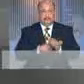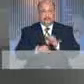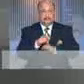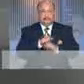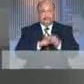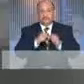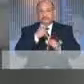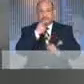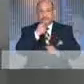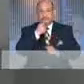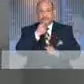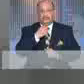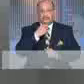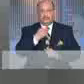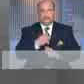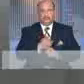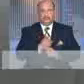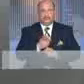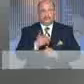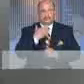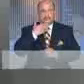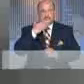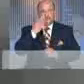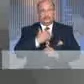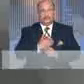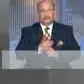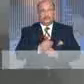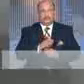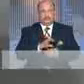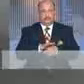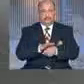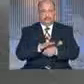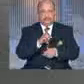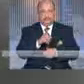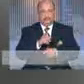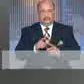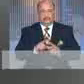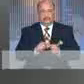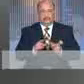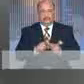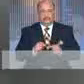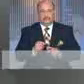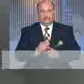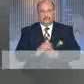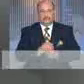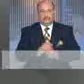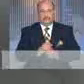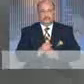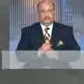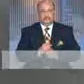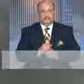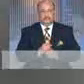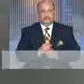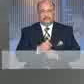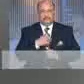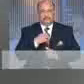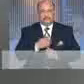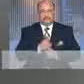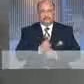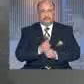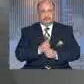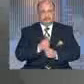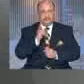تجي على عينك باش تعملها. الحاجة زهرة معناتها عندها حاجتين، عندها الماء الأبيض اللي معروف